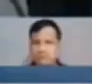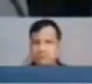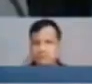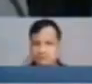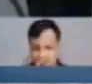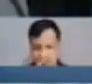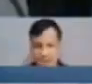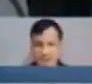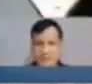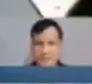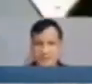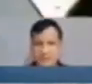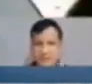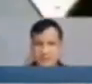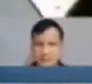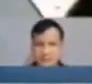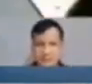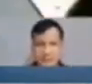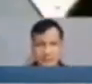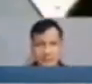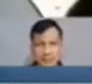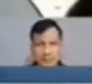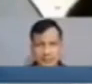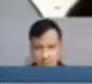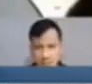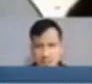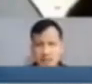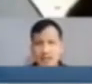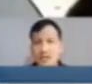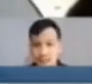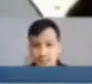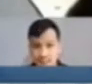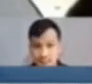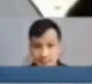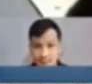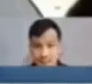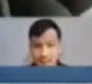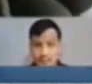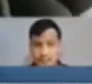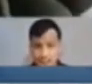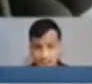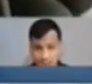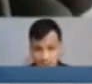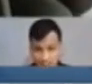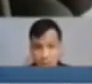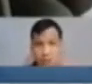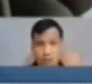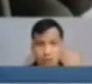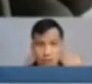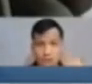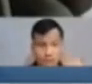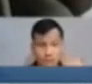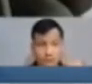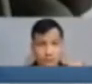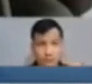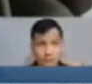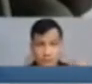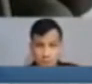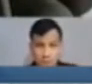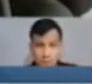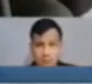ng TESDA scholarship program po natin at libre po ito at wala po silang babayaran